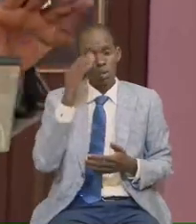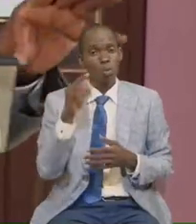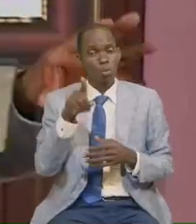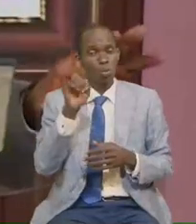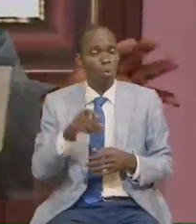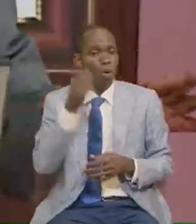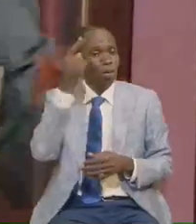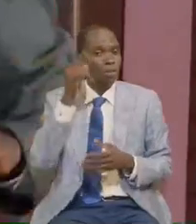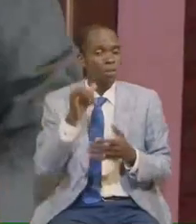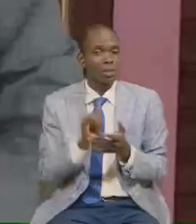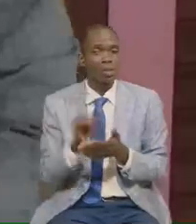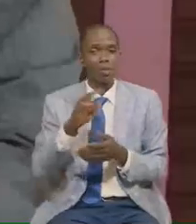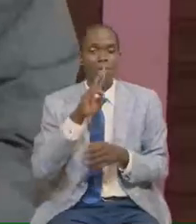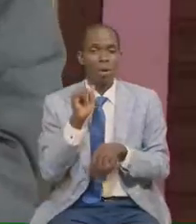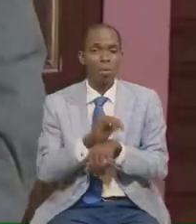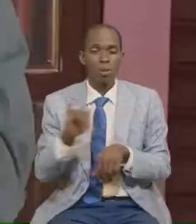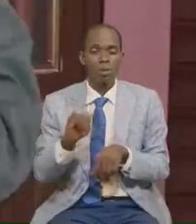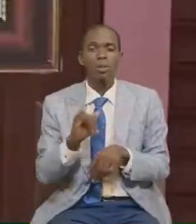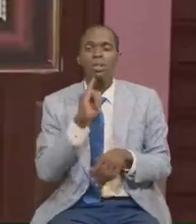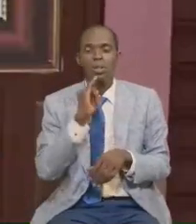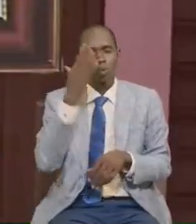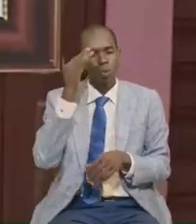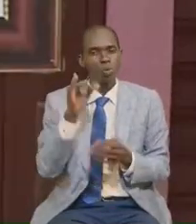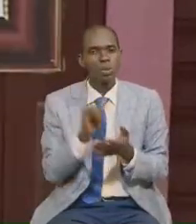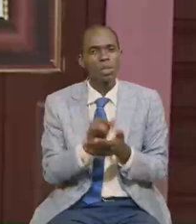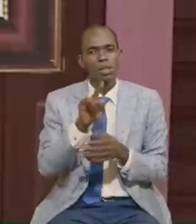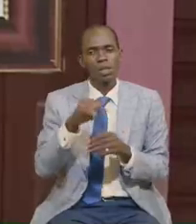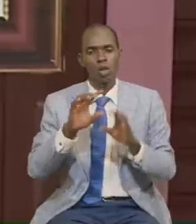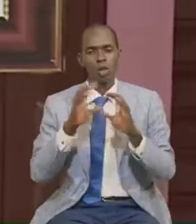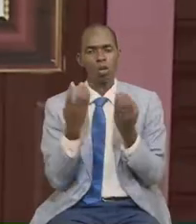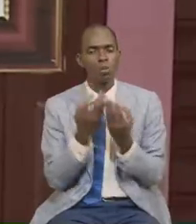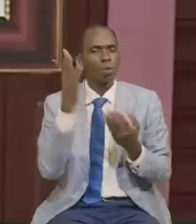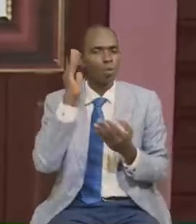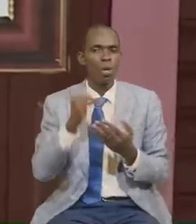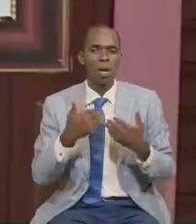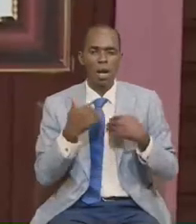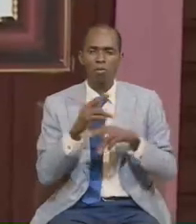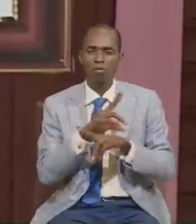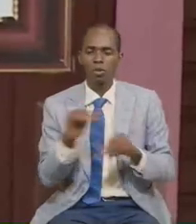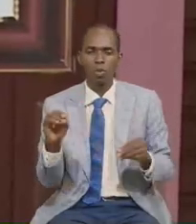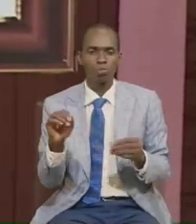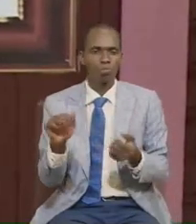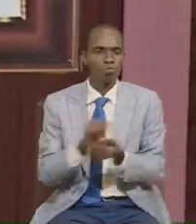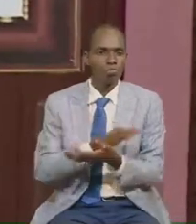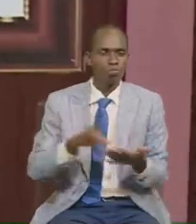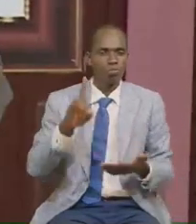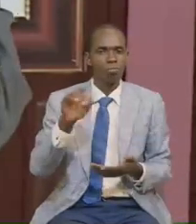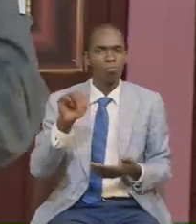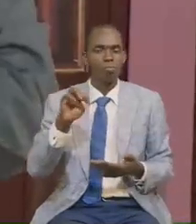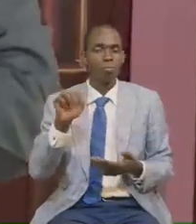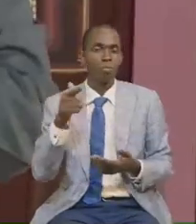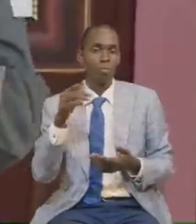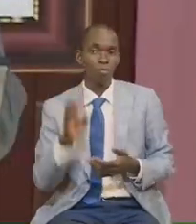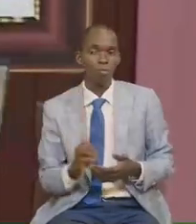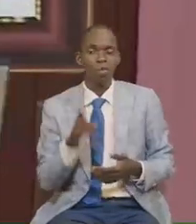la société ne doit avoir aucun dommage. L'institution là où tu travailles ne doit avoir aucun dommage. Et tu